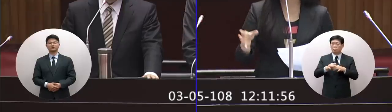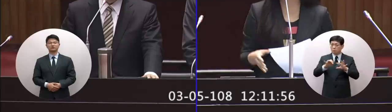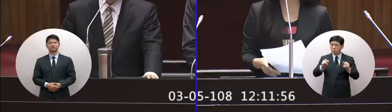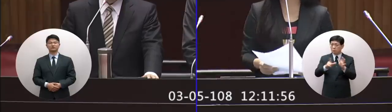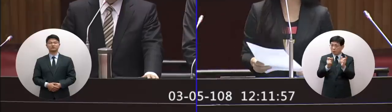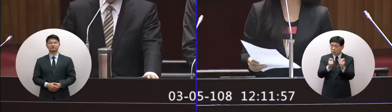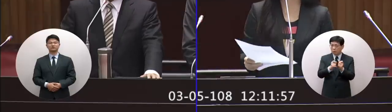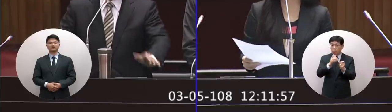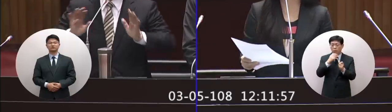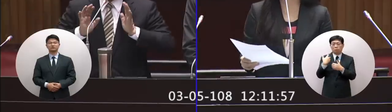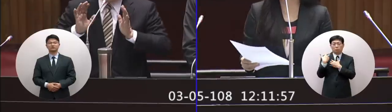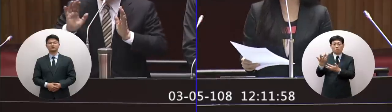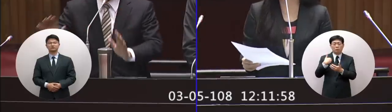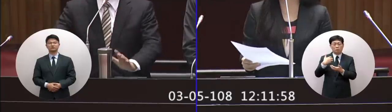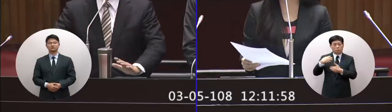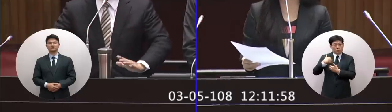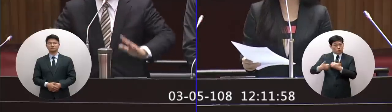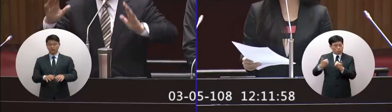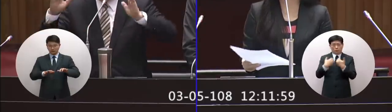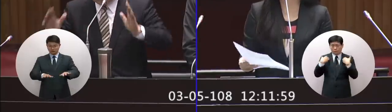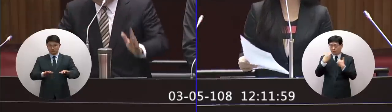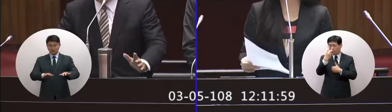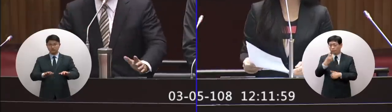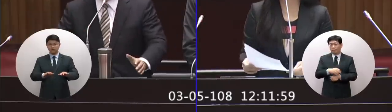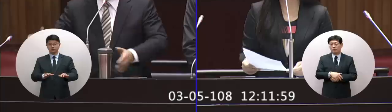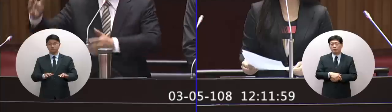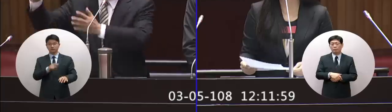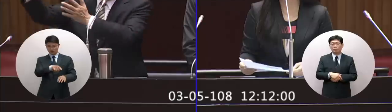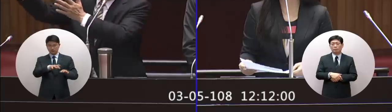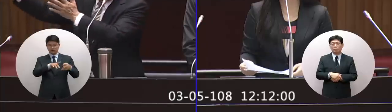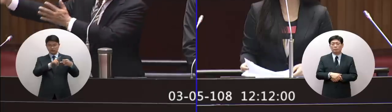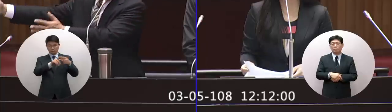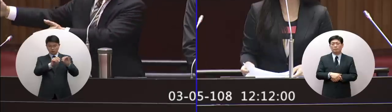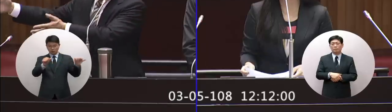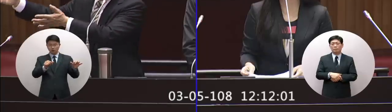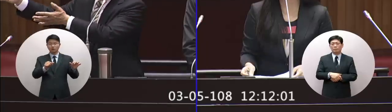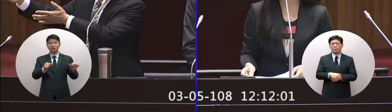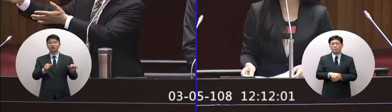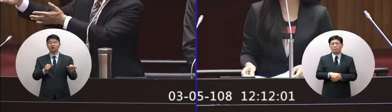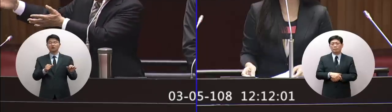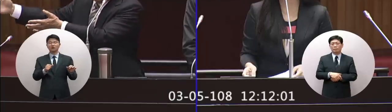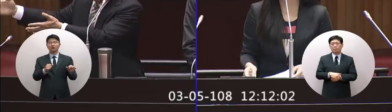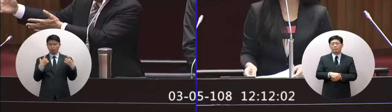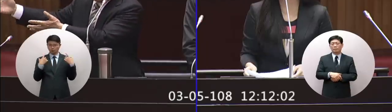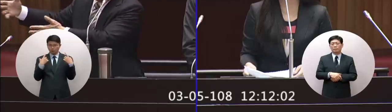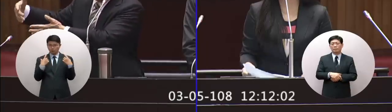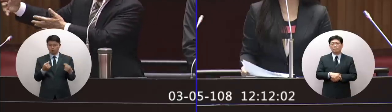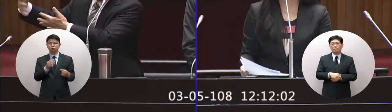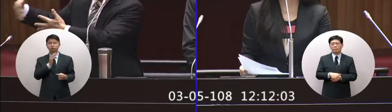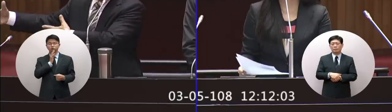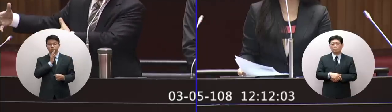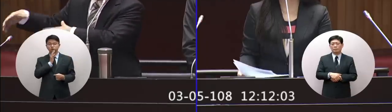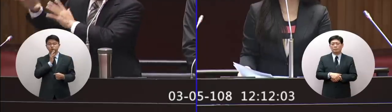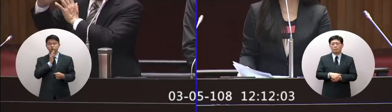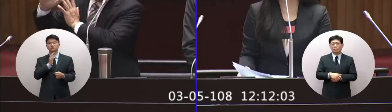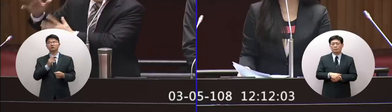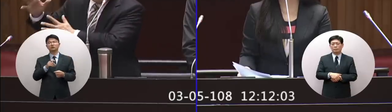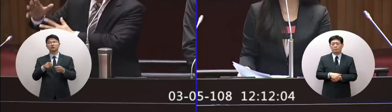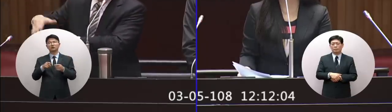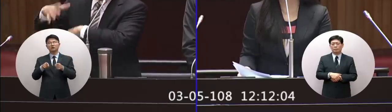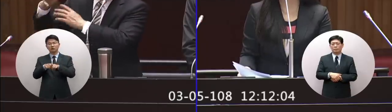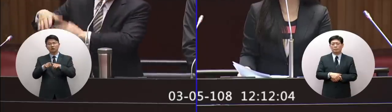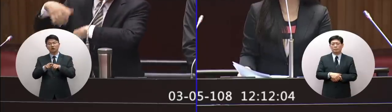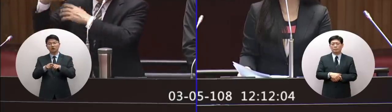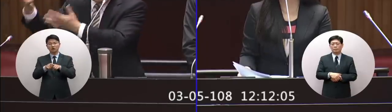是暂时会有这个退补， 就是现在就这个土地在原有这个民间公司租这个